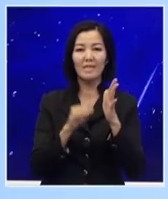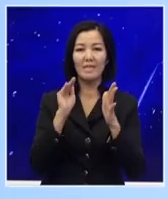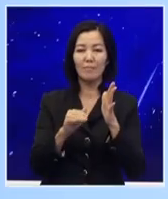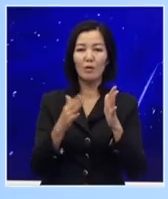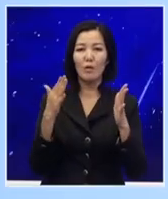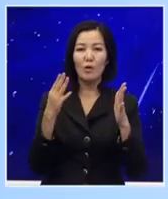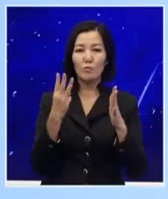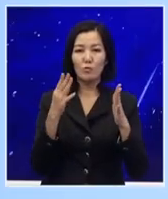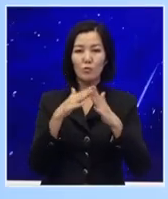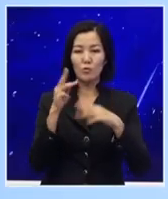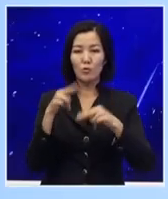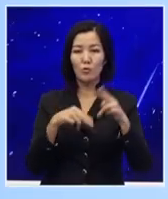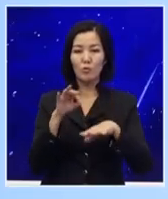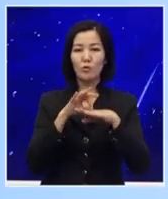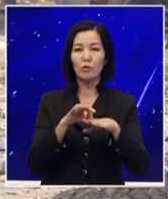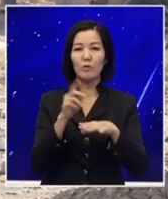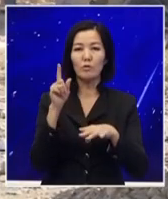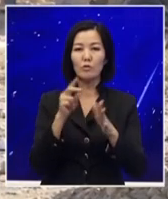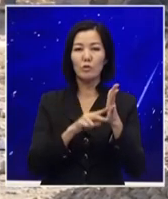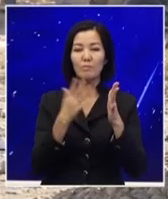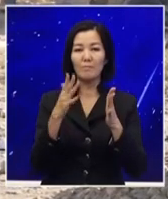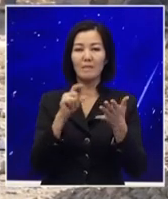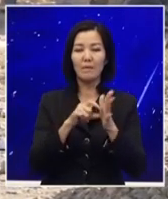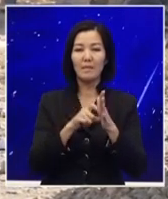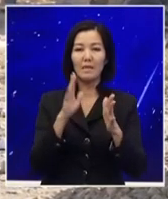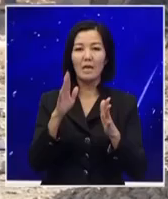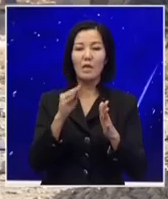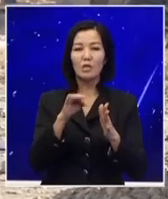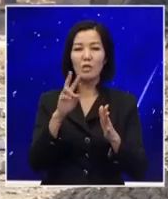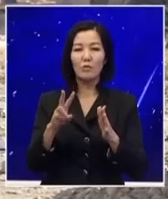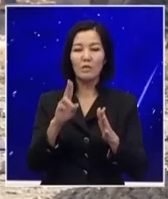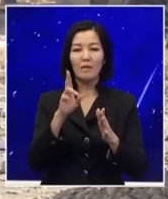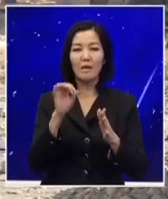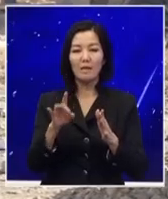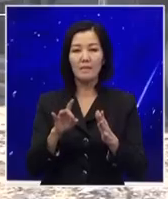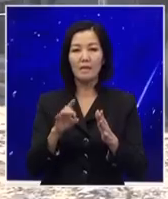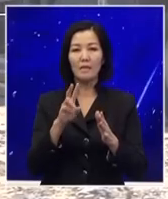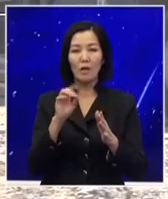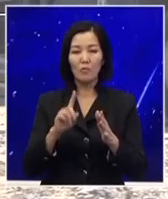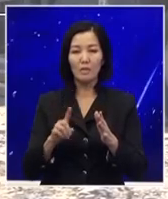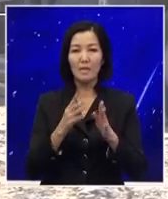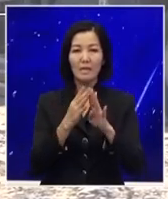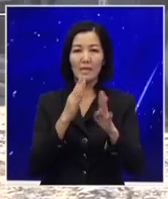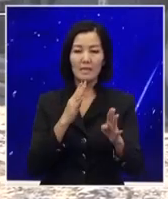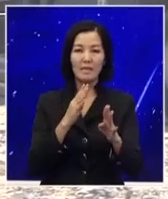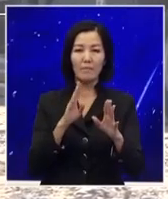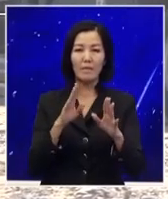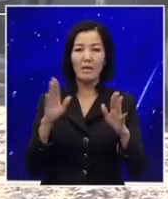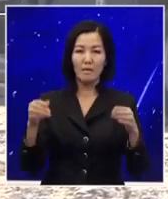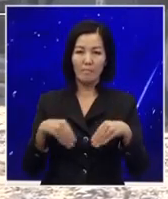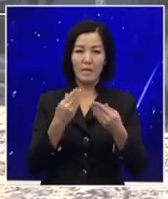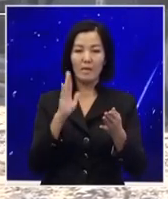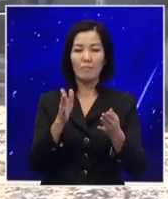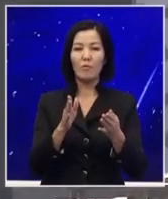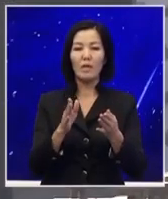үйдің құрылысы жүріп жатыр. 175 пәтер. Алдағы жыл 90, қаңтар, наурыз айларында кезегімен пайдалануға